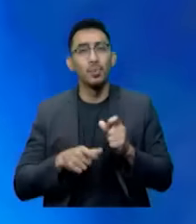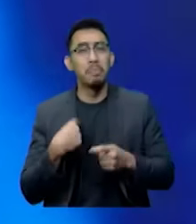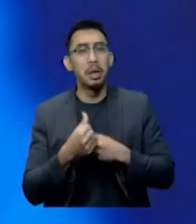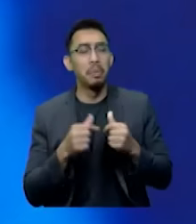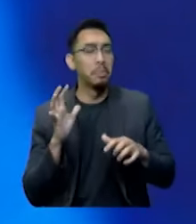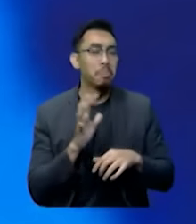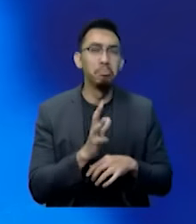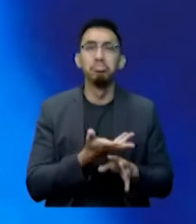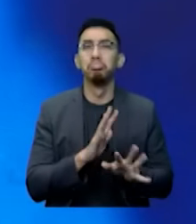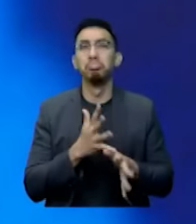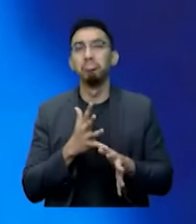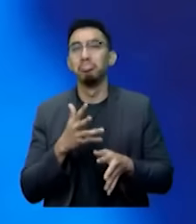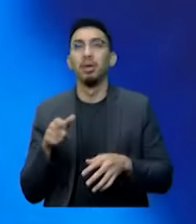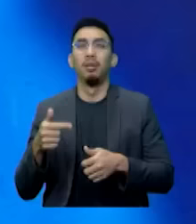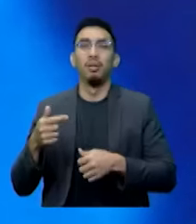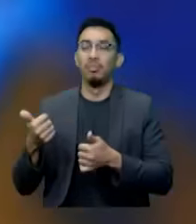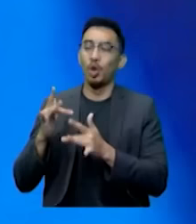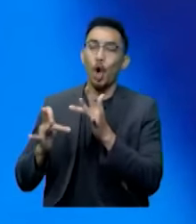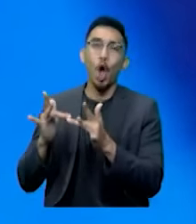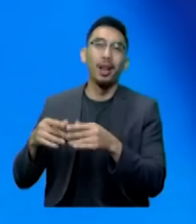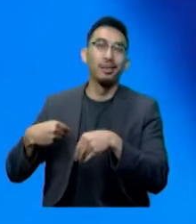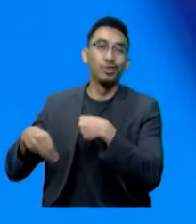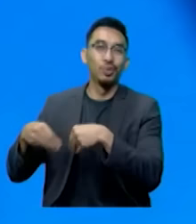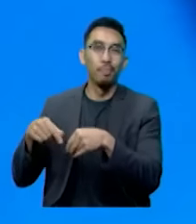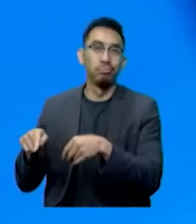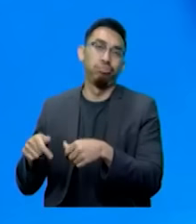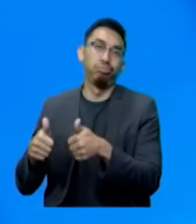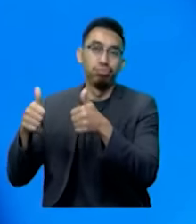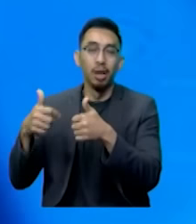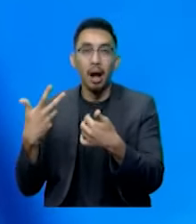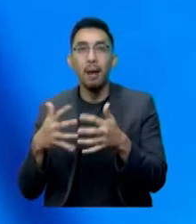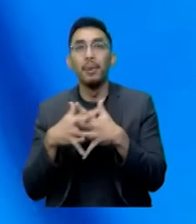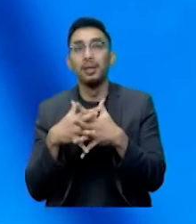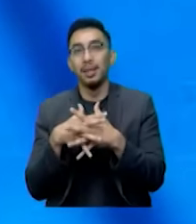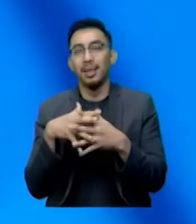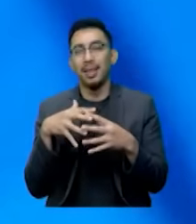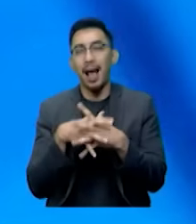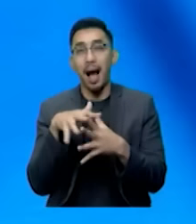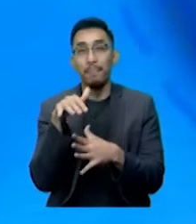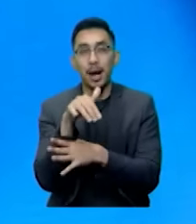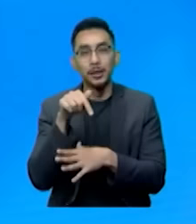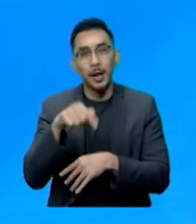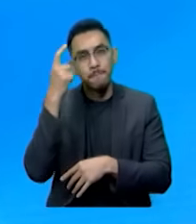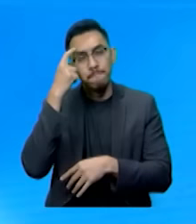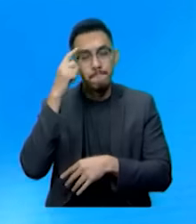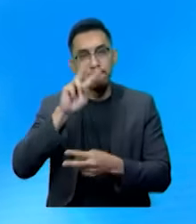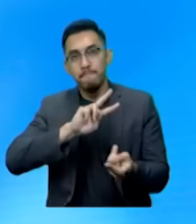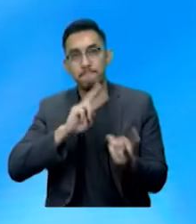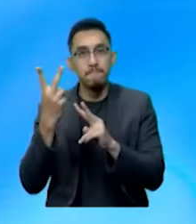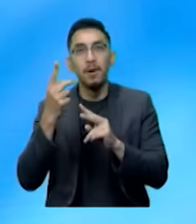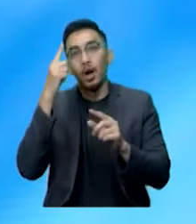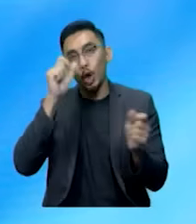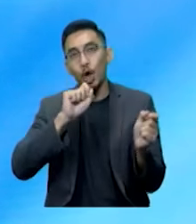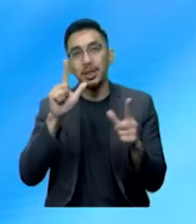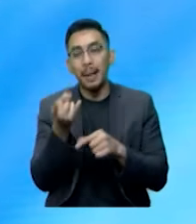setelah ditinggalkan pembeli dan kalah saing dengan maraknya online shop, Pasar Tanah Abang Jakarta Pusat menghadirkan Little Bangkok, spot belanja dengan